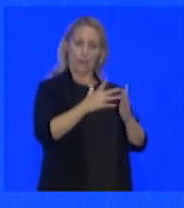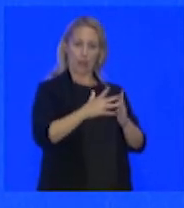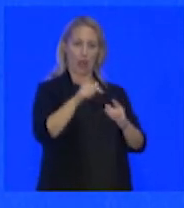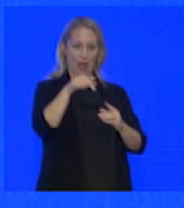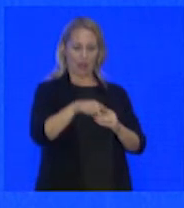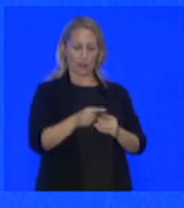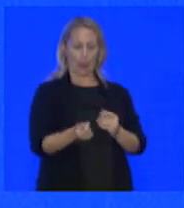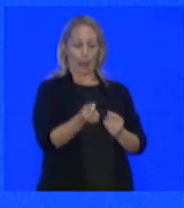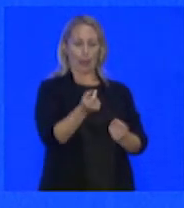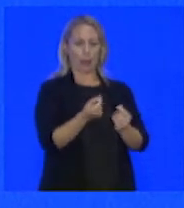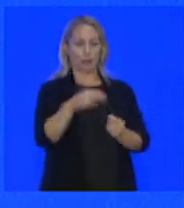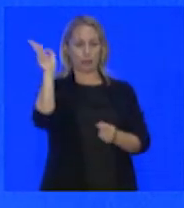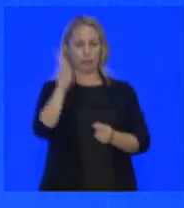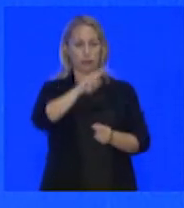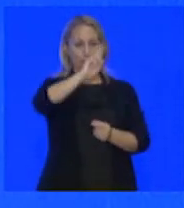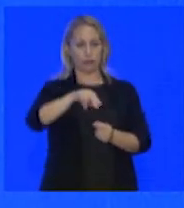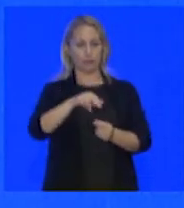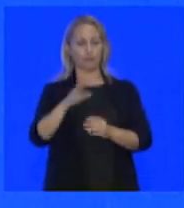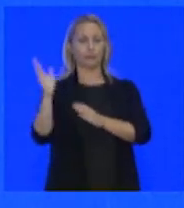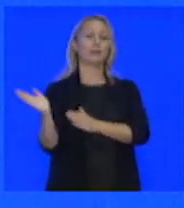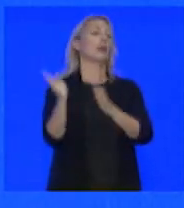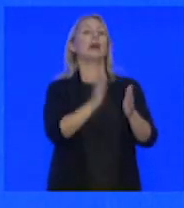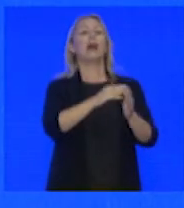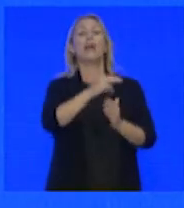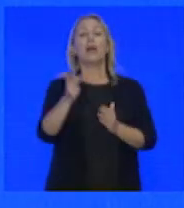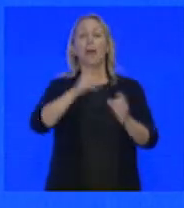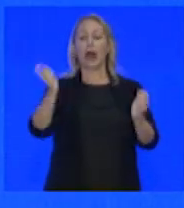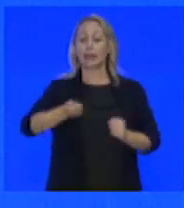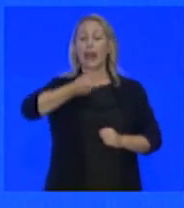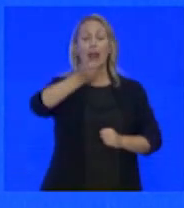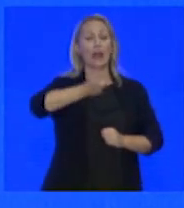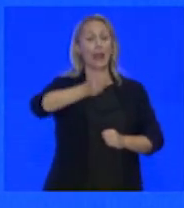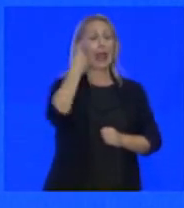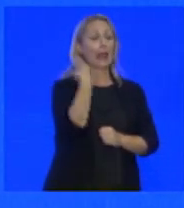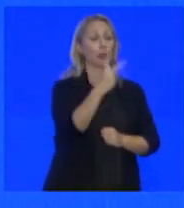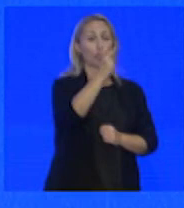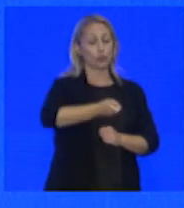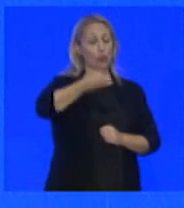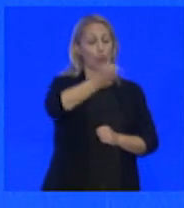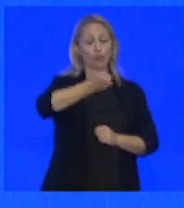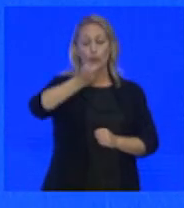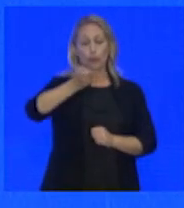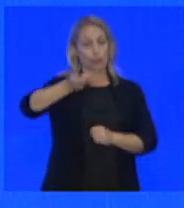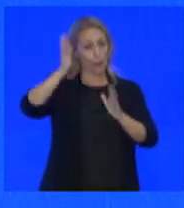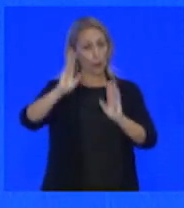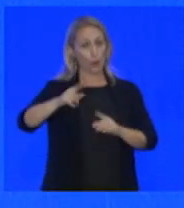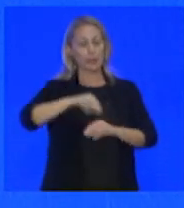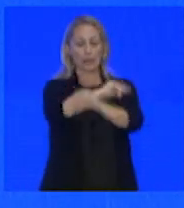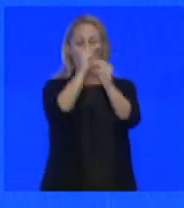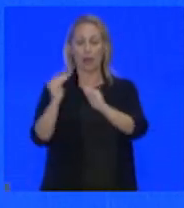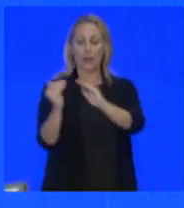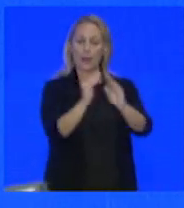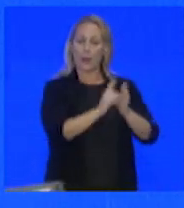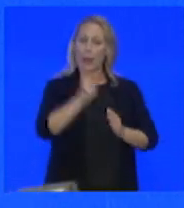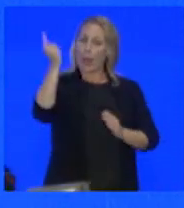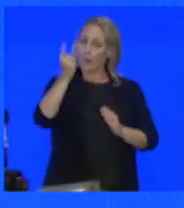σύστημα των 120 δόσεων για φορολογικές και ασφαλιστικές οφειλές ανακουφίζονται εκατομμύρια νοικοκυριά και επιχειρήσεις. Με μικρότερο